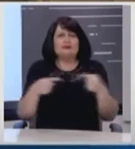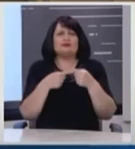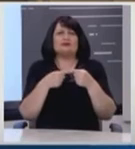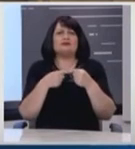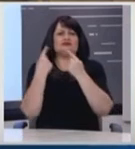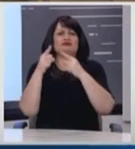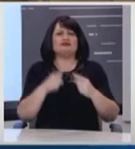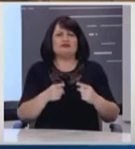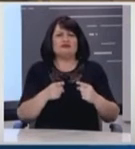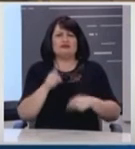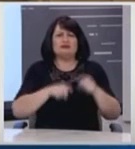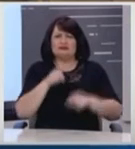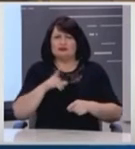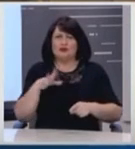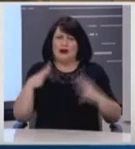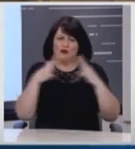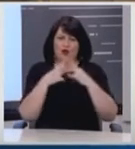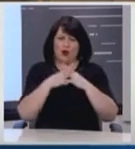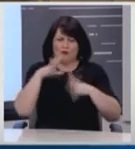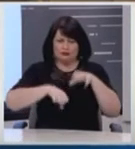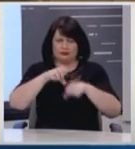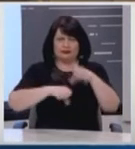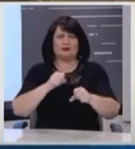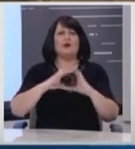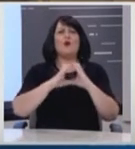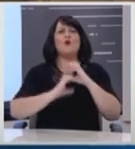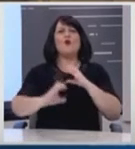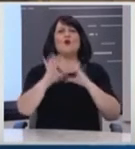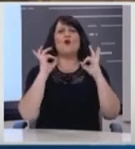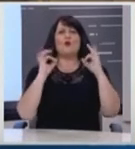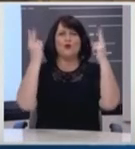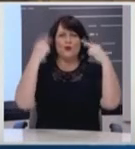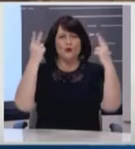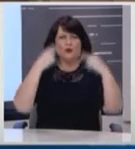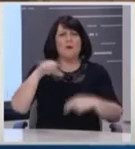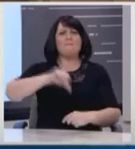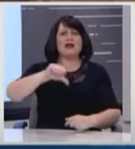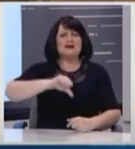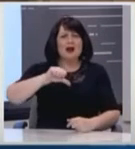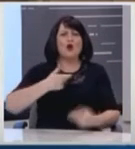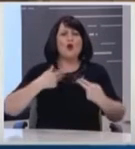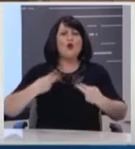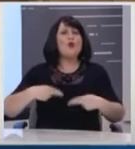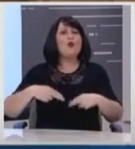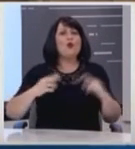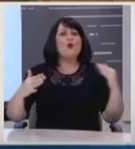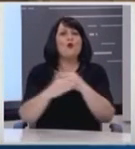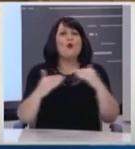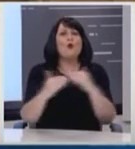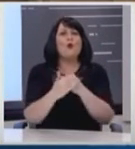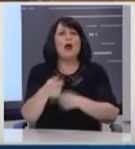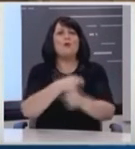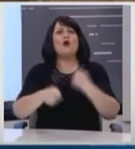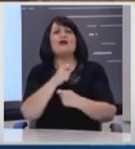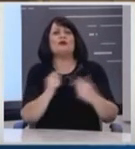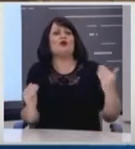διάφορα ιμπεριαλιστικά κέντρα, γύρω από τους αγωγούς φυσικού αερίου και πετρελαίου, τους δρόμους διακίνησης